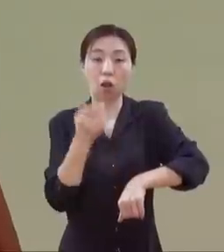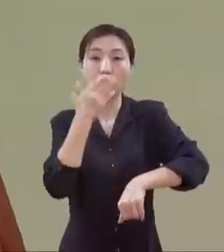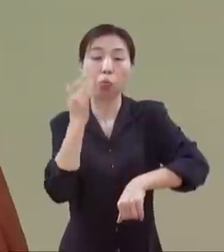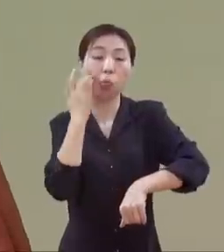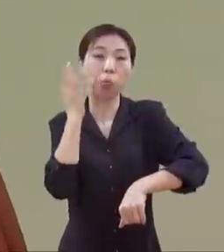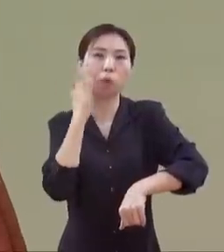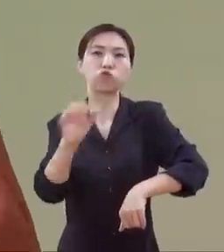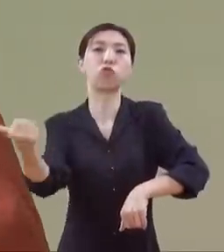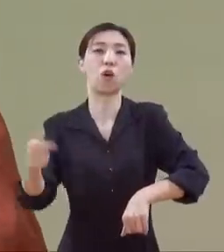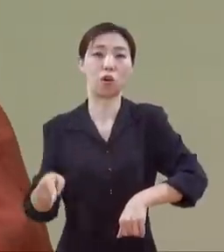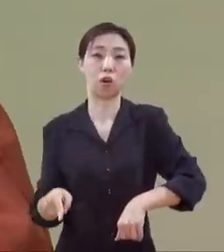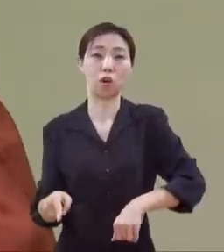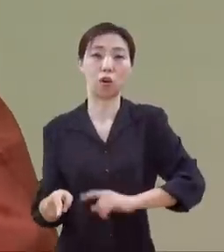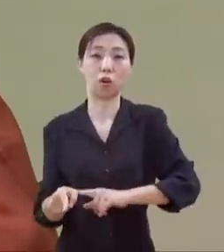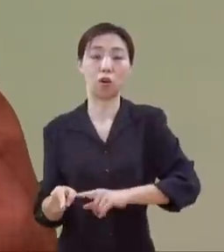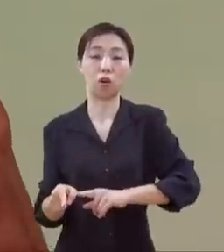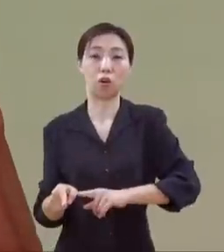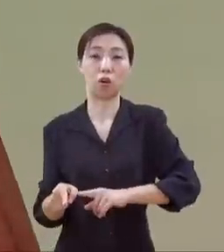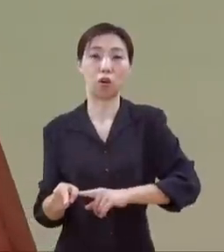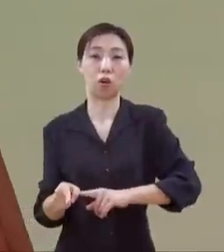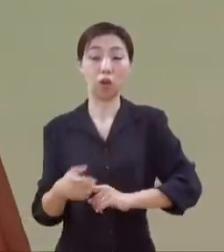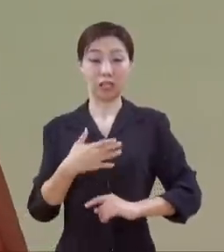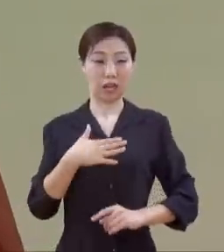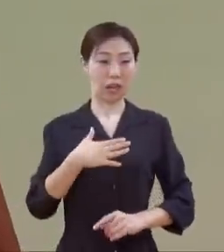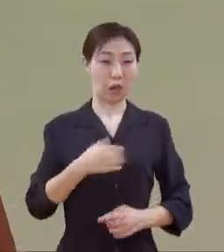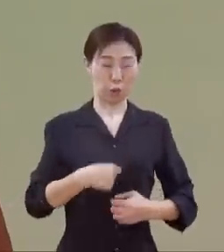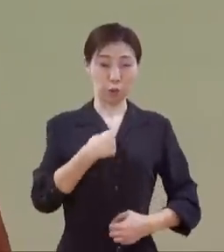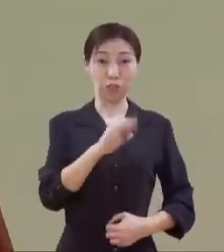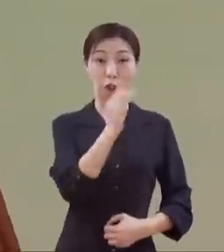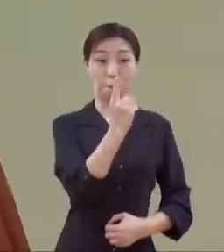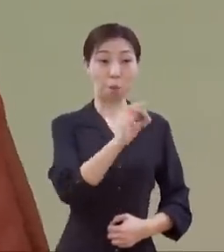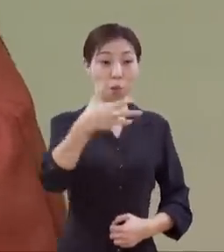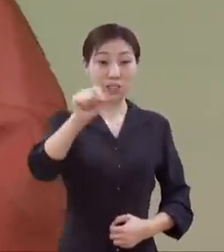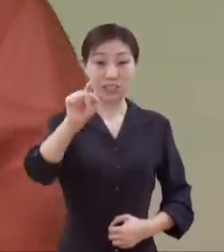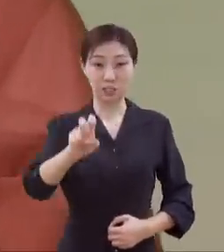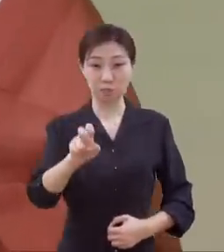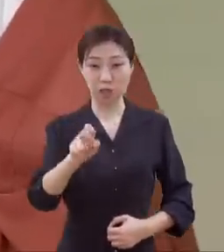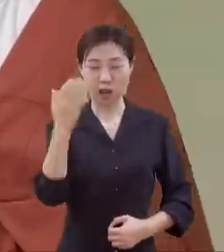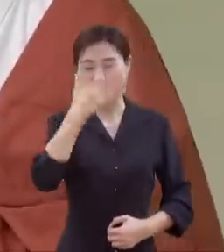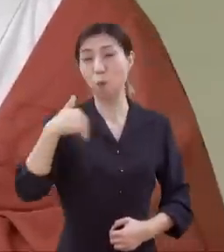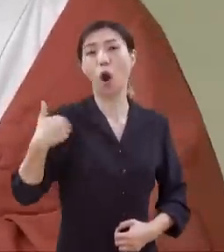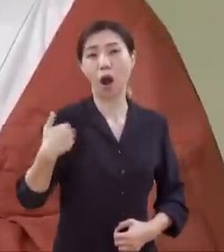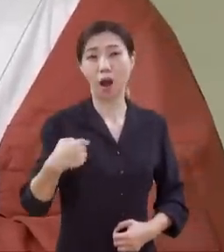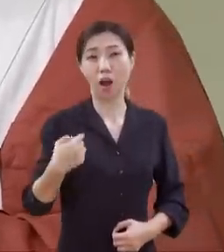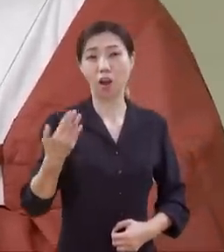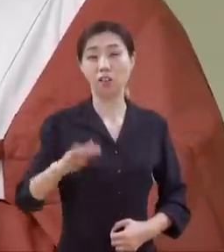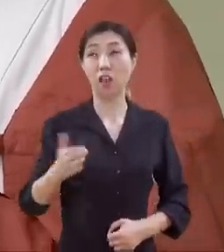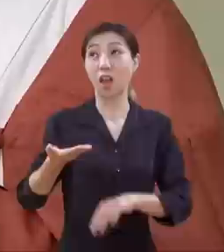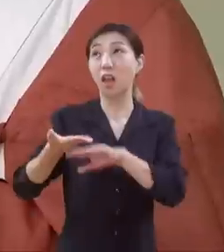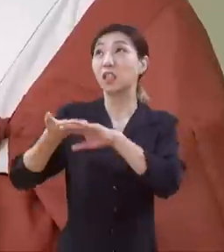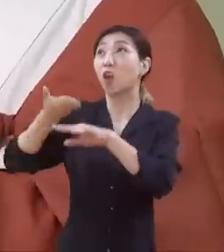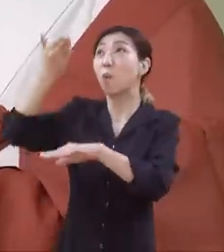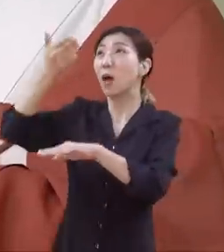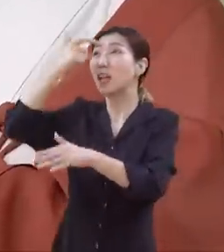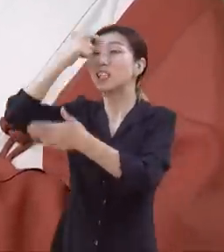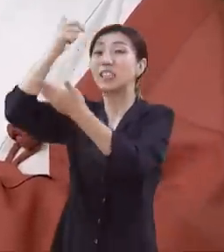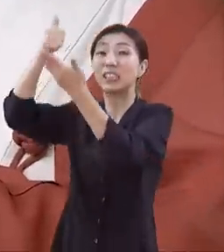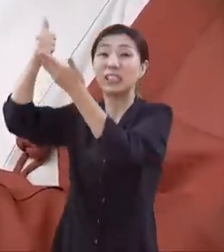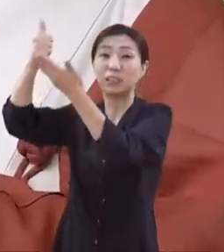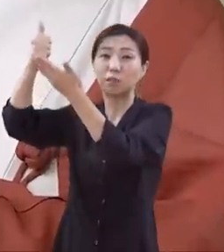있고 안 죽는 벌도 있겠죠 근데 제가 잘 몰라요 봉침을 잘 모르는데 다만 이제 어른스탠드에 말씀이